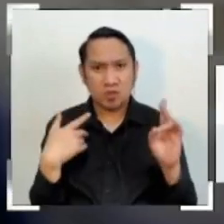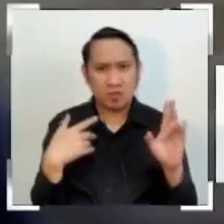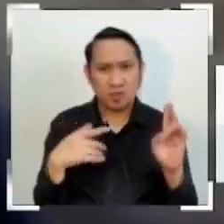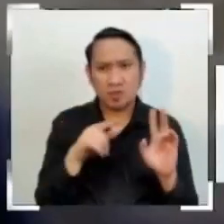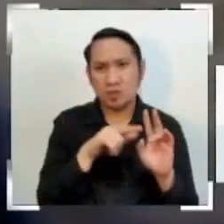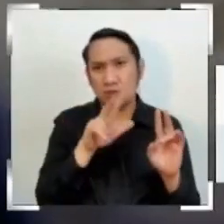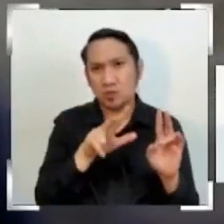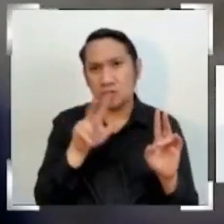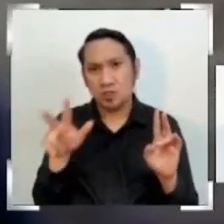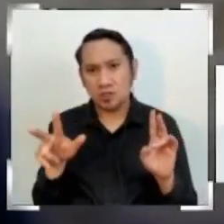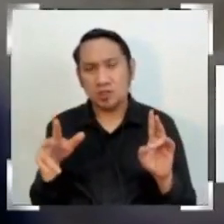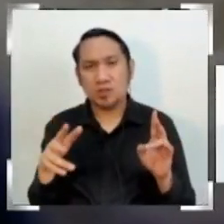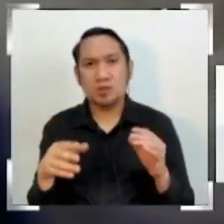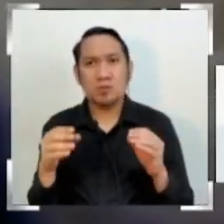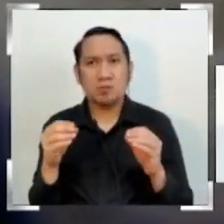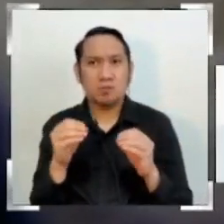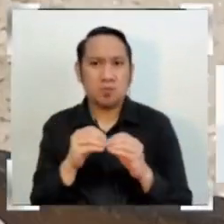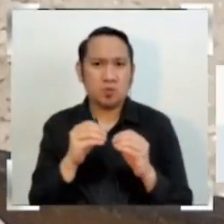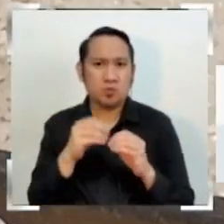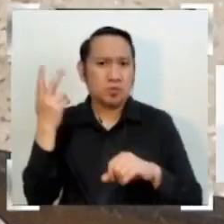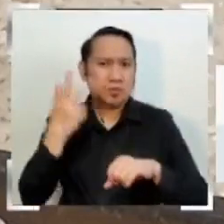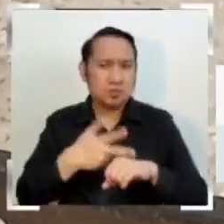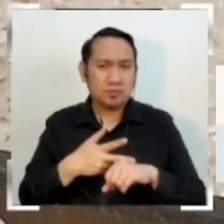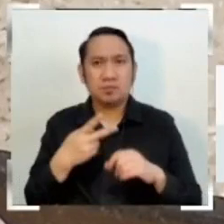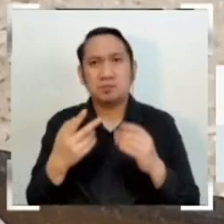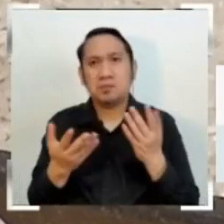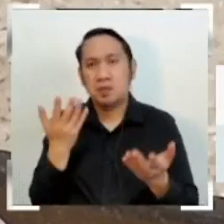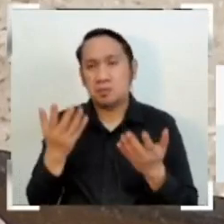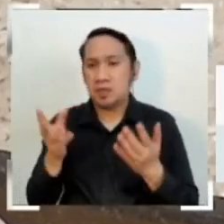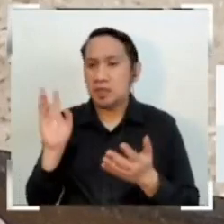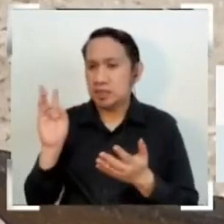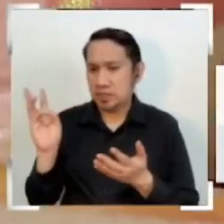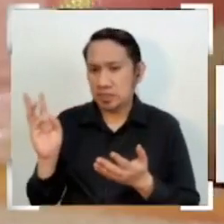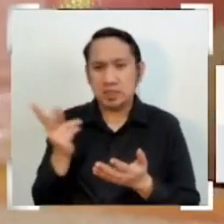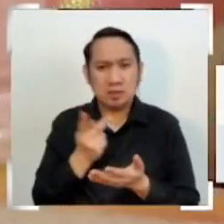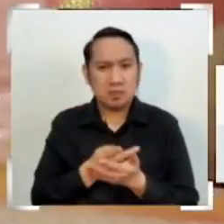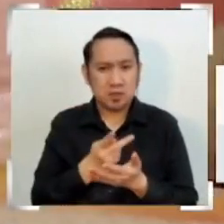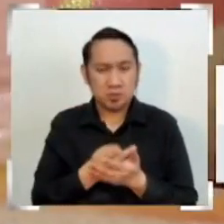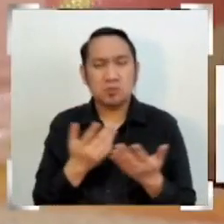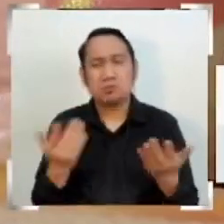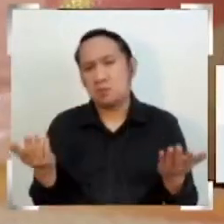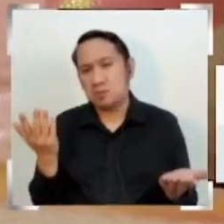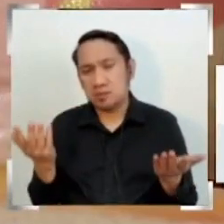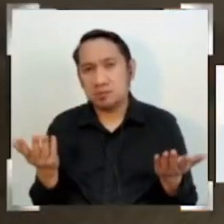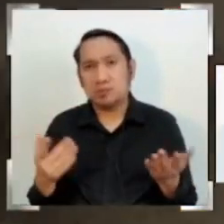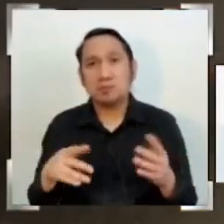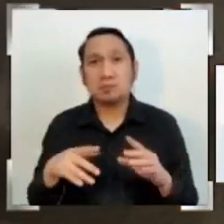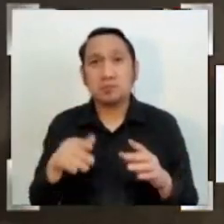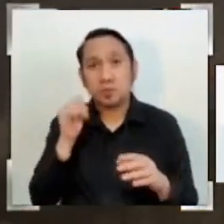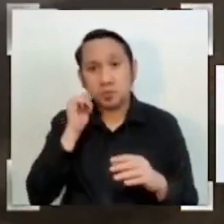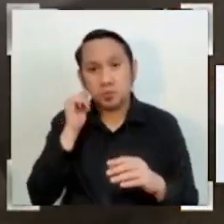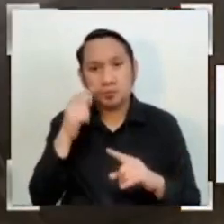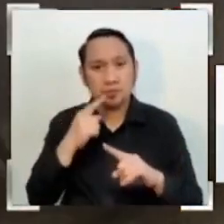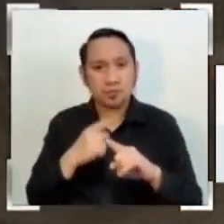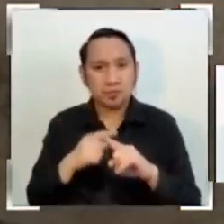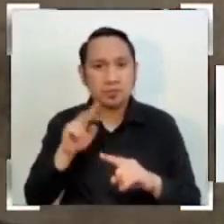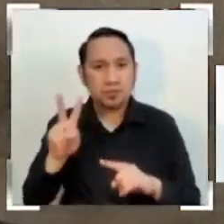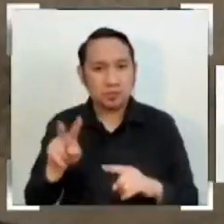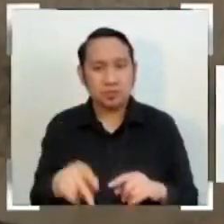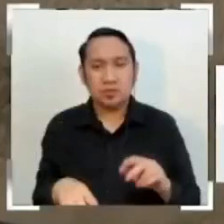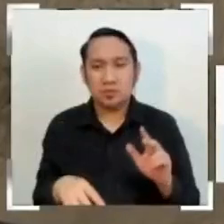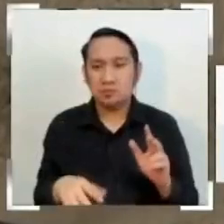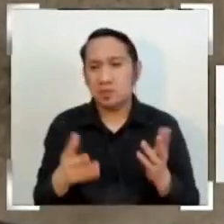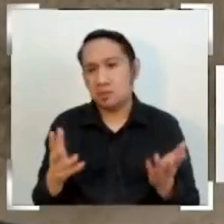double. Siguro mga 60 na yan, at least 60. Normally, times 2 yan eh. No? So 33 should be